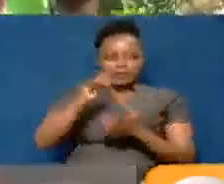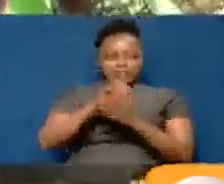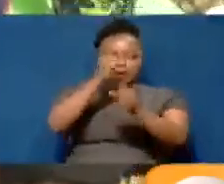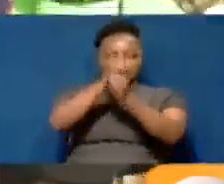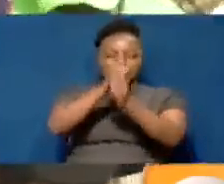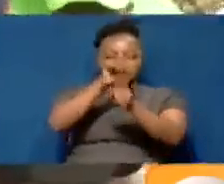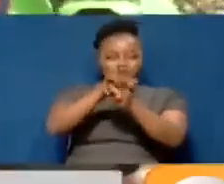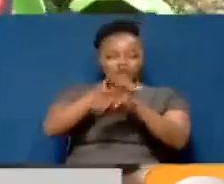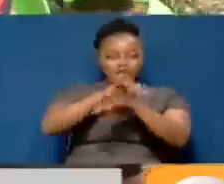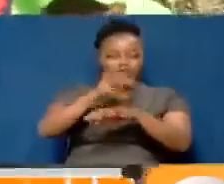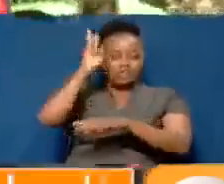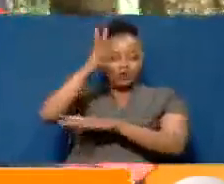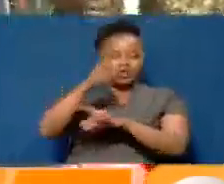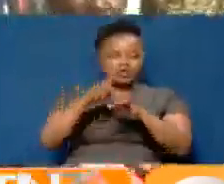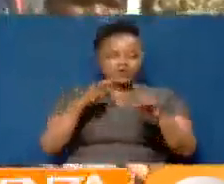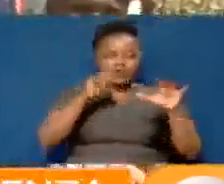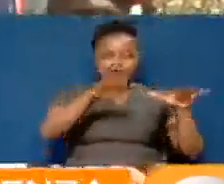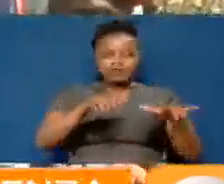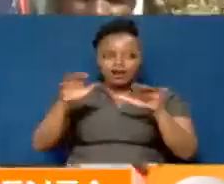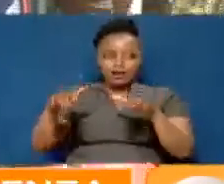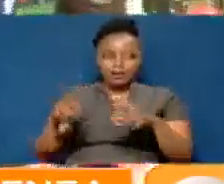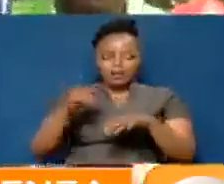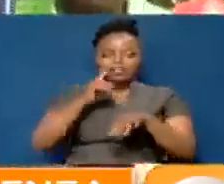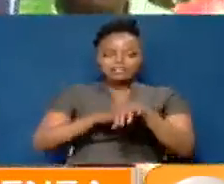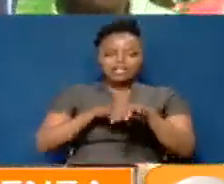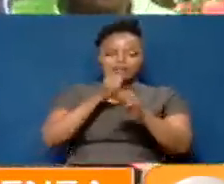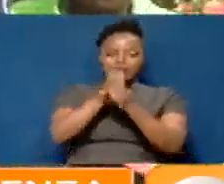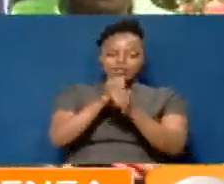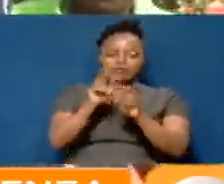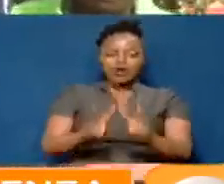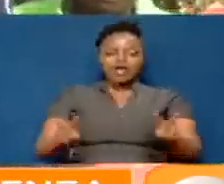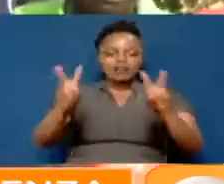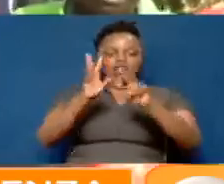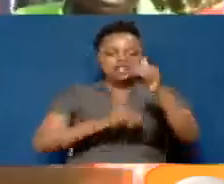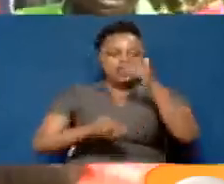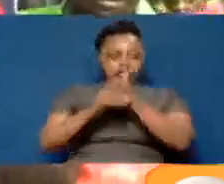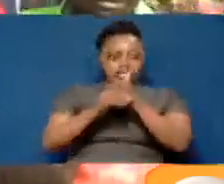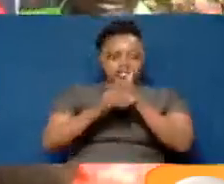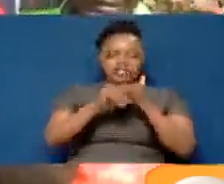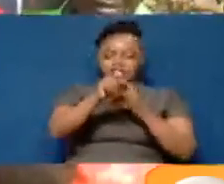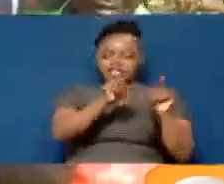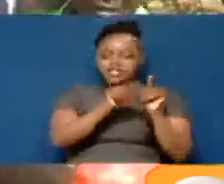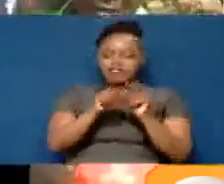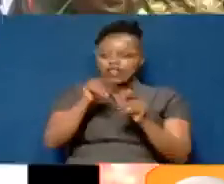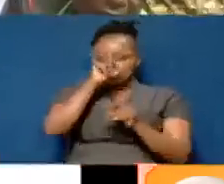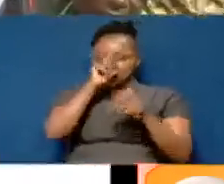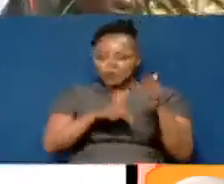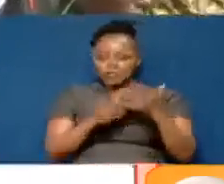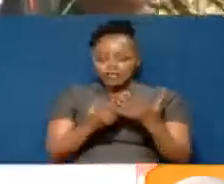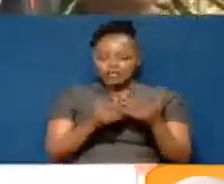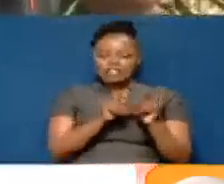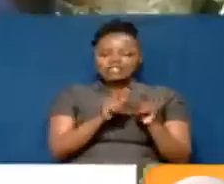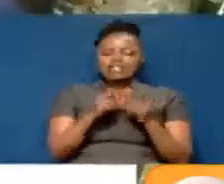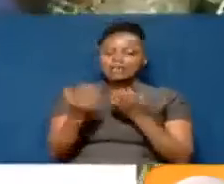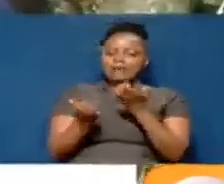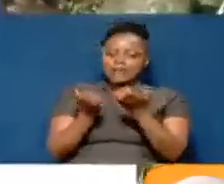nyingi zitapatikana kutoka kwa kilimo. Tukifanya value addition, ile mzungu anaita agri